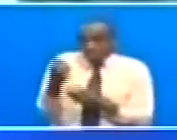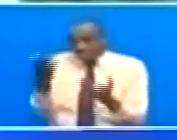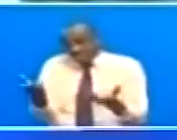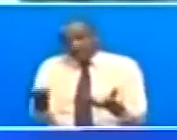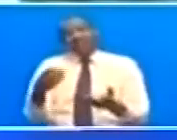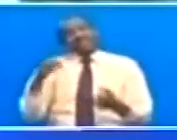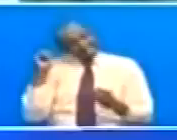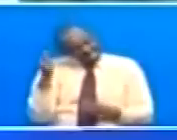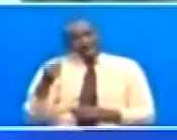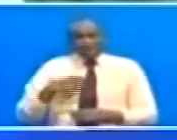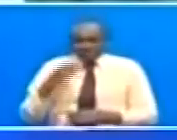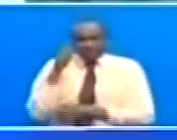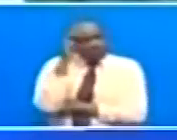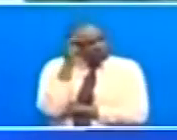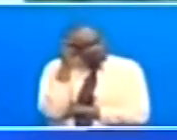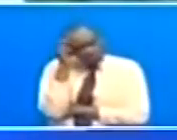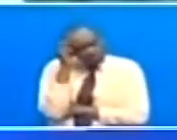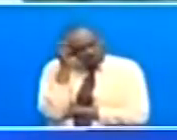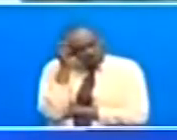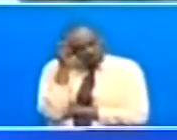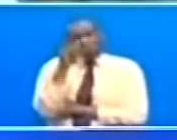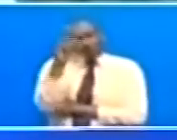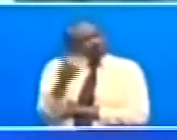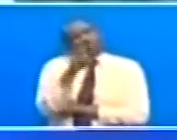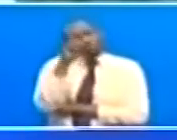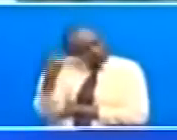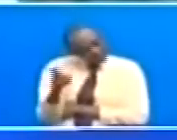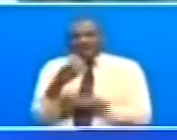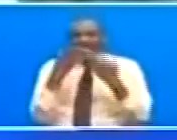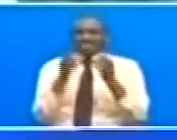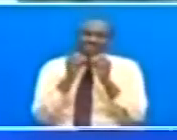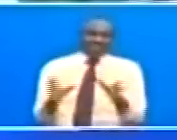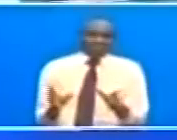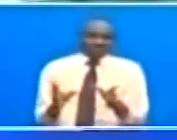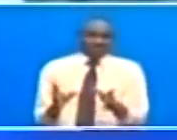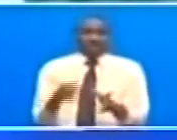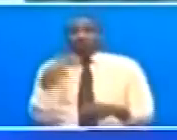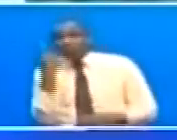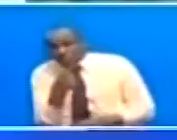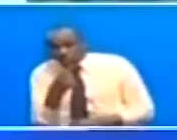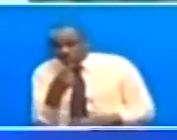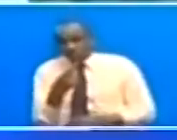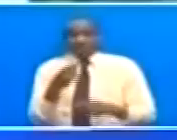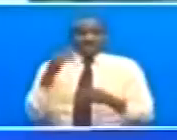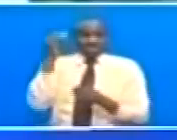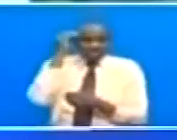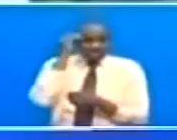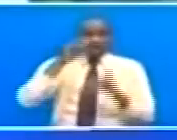wanazidi kuzama katika lindi la mawazo huku wakijawa na maswali mengi kuliko majibu, kiwemo nani atasimamia